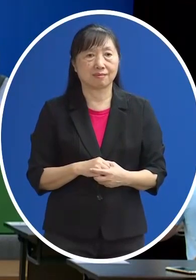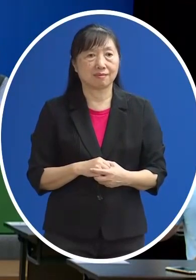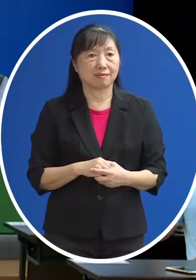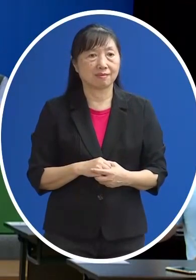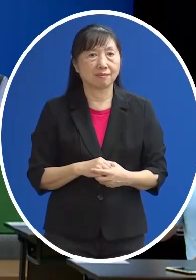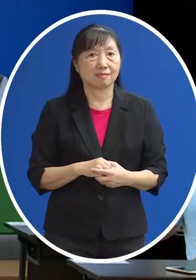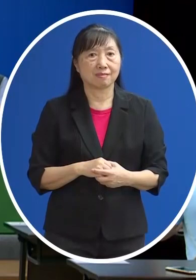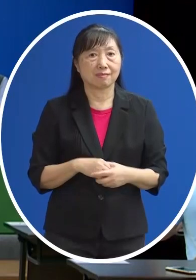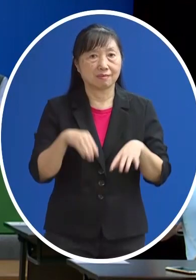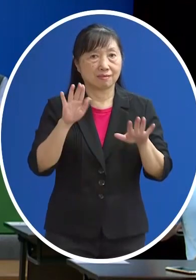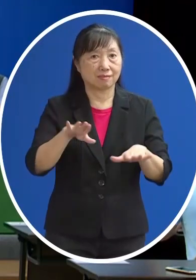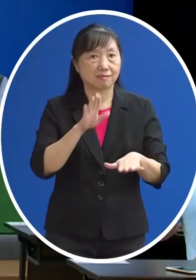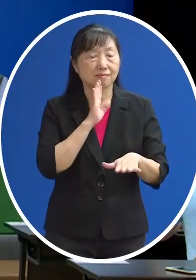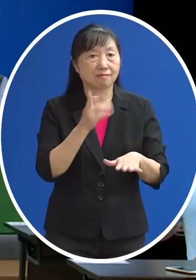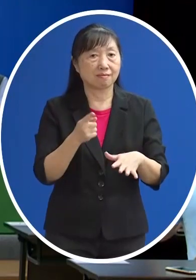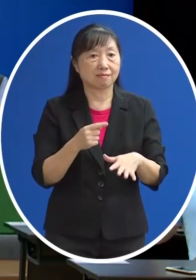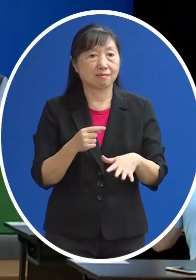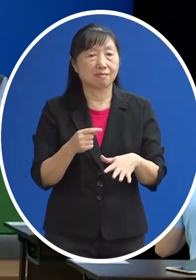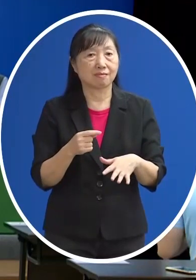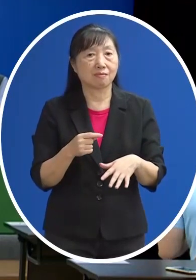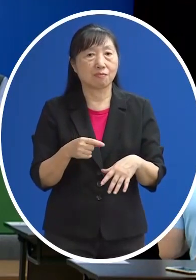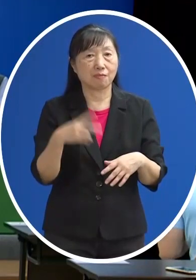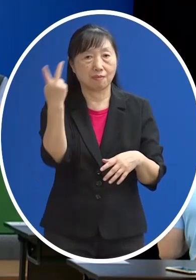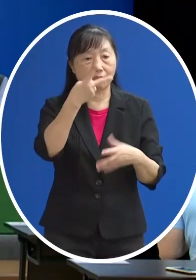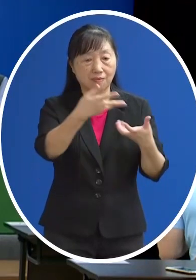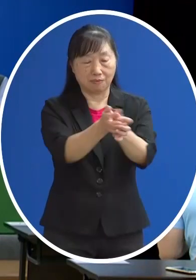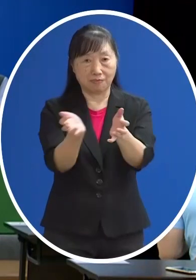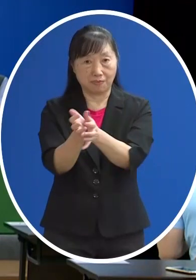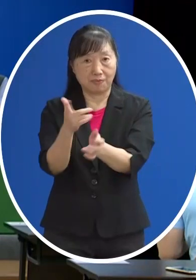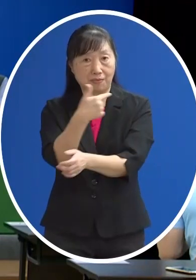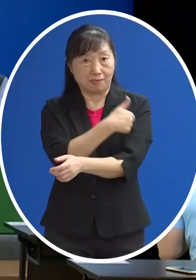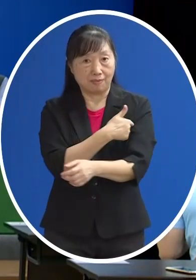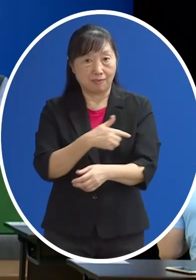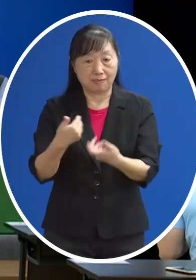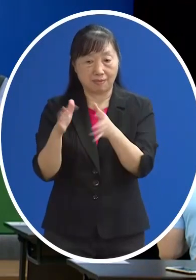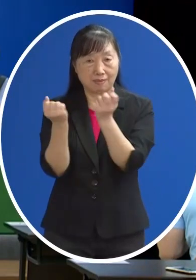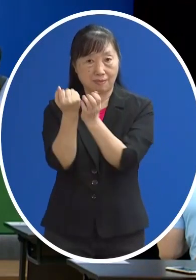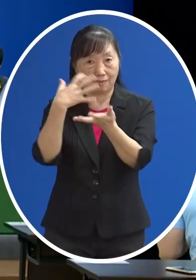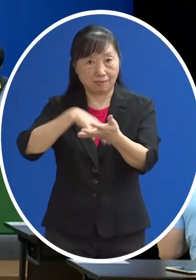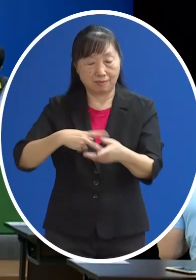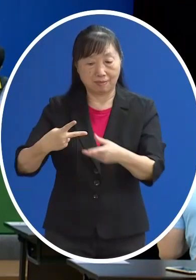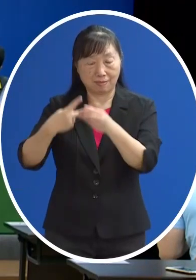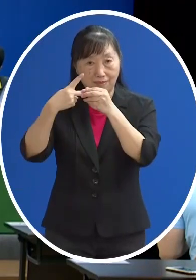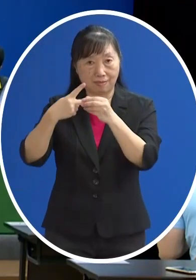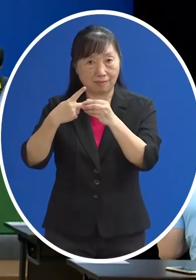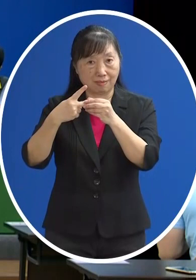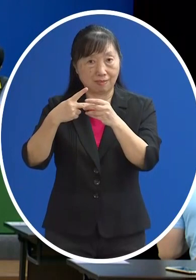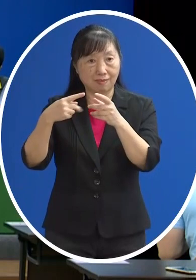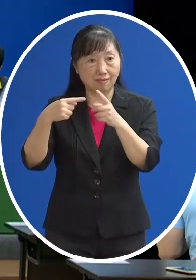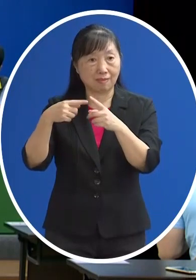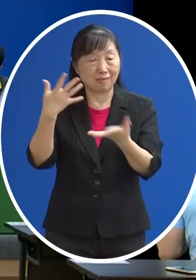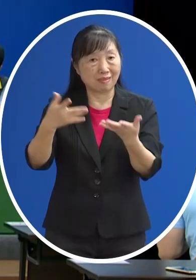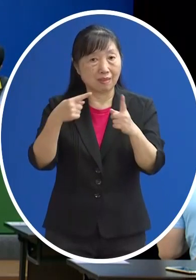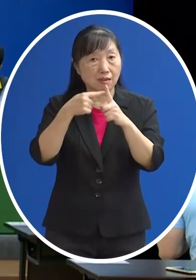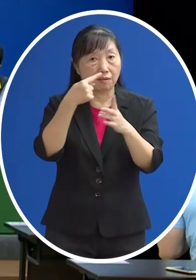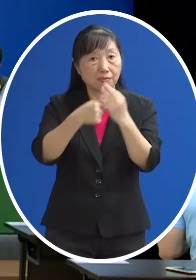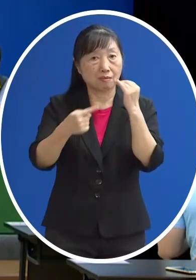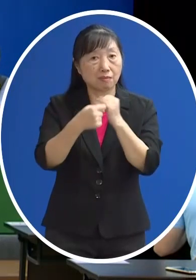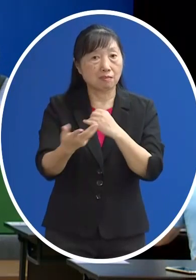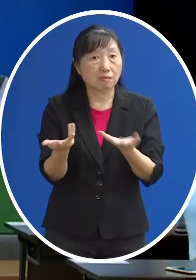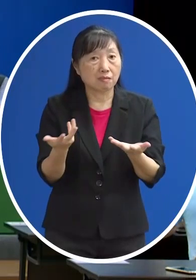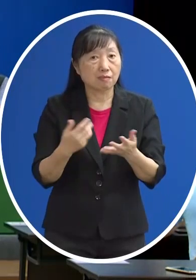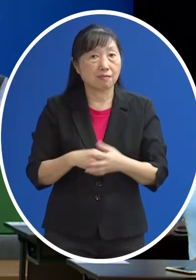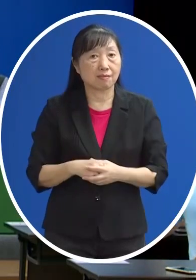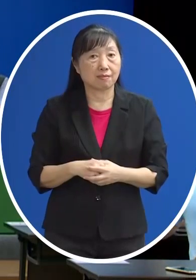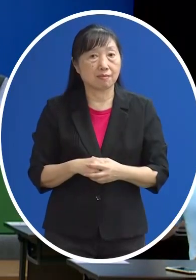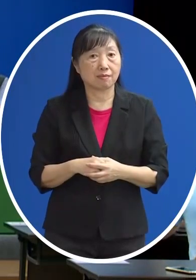我们目前扣掉四类能够打到莫德纳疫苗第二剂的人，现在到底是总共是有多少？那我